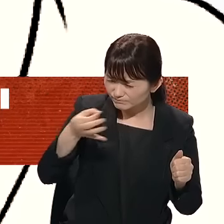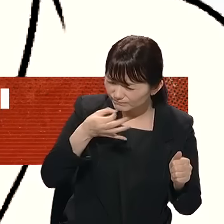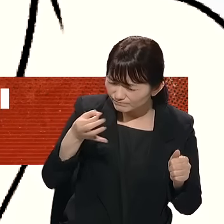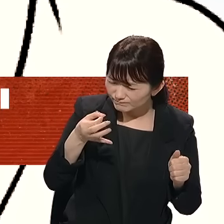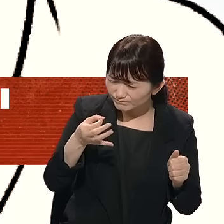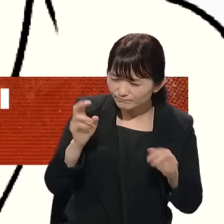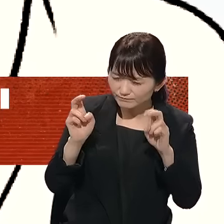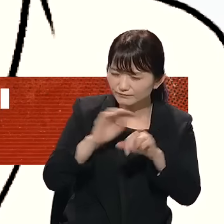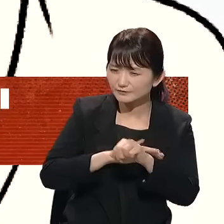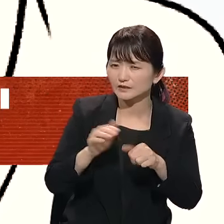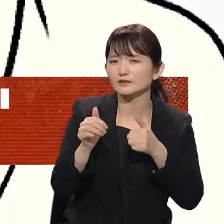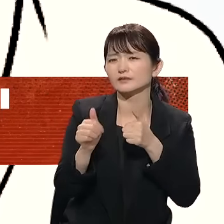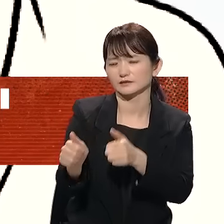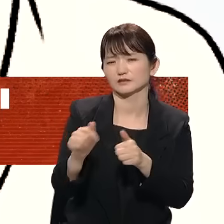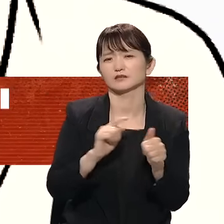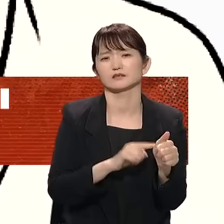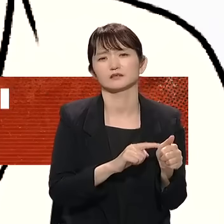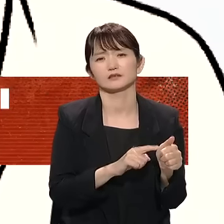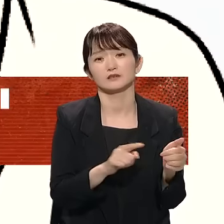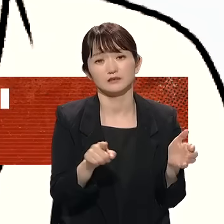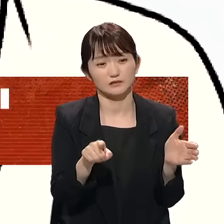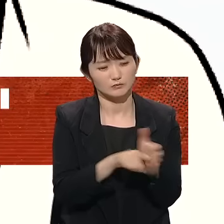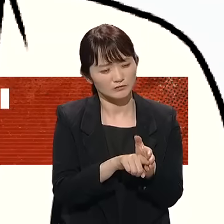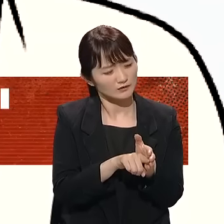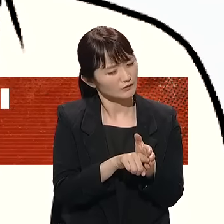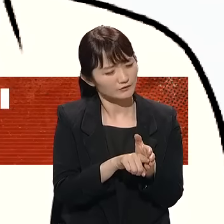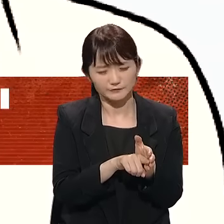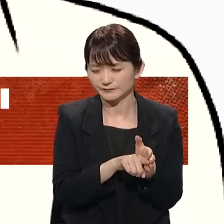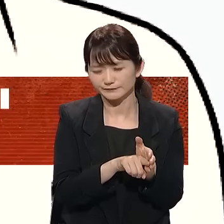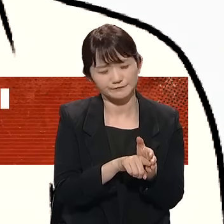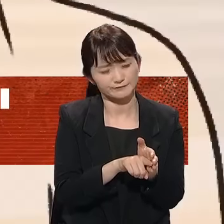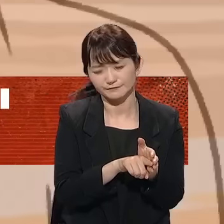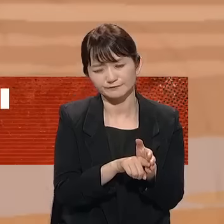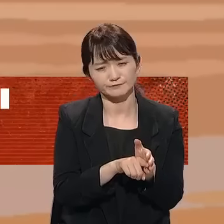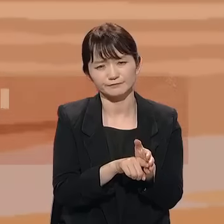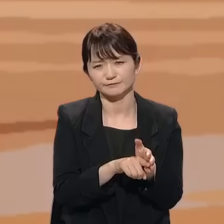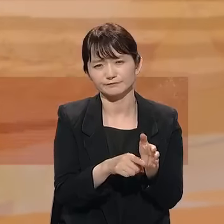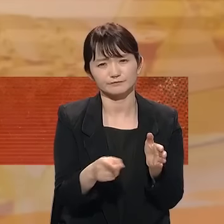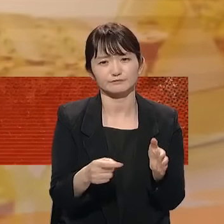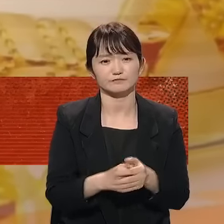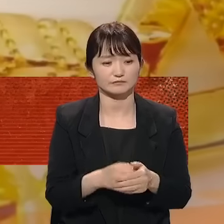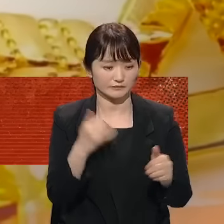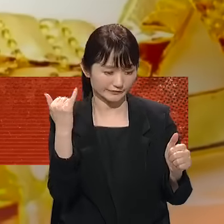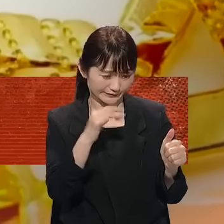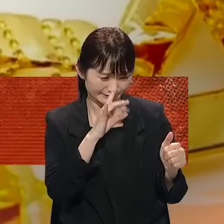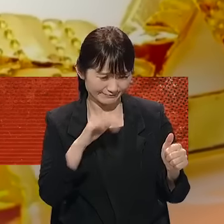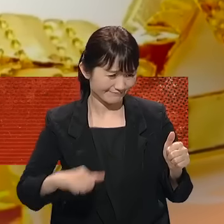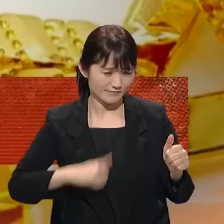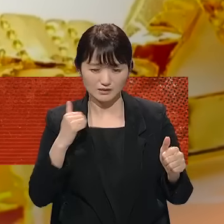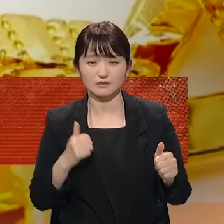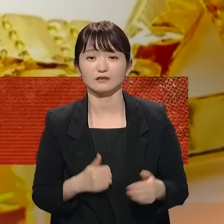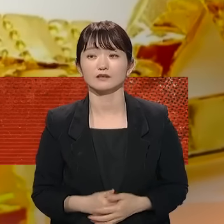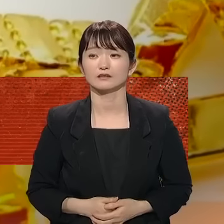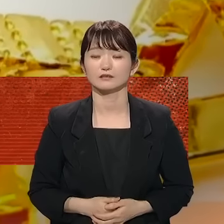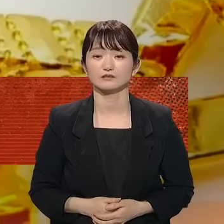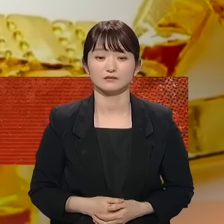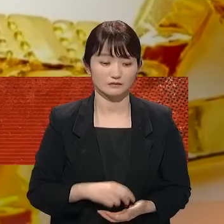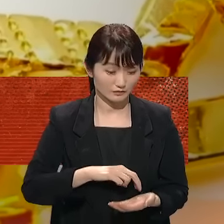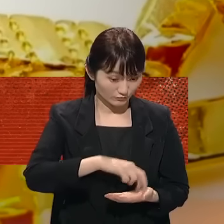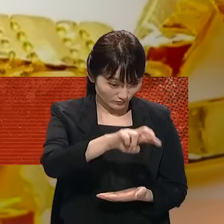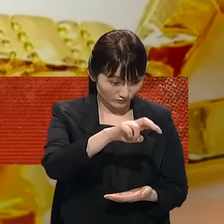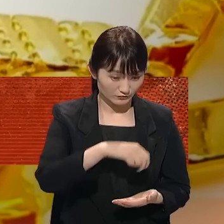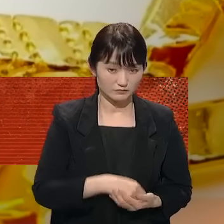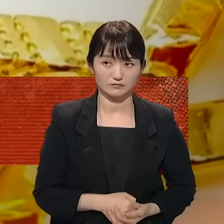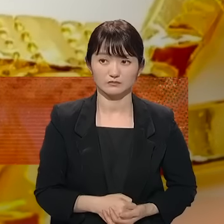잘 따르던 동료였답니다. 그러니까 더 믿어지지가 않았는데 연락도 안 받으니까 화가 너무 많을 거 아니에요. 그 상황에서 문자를 보냈답니다.